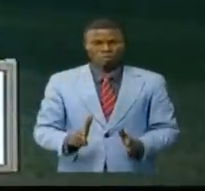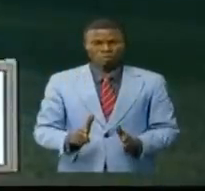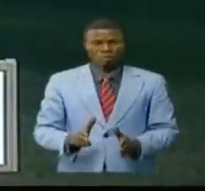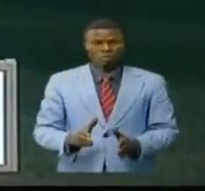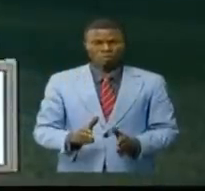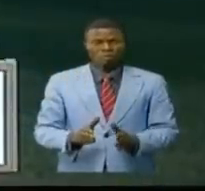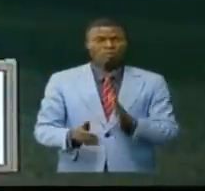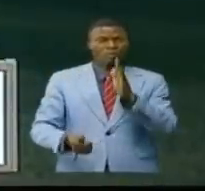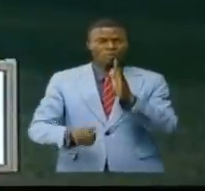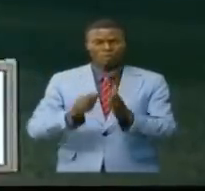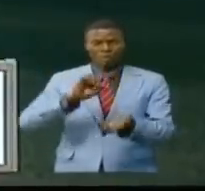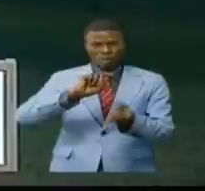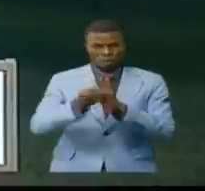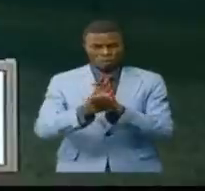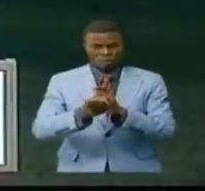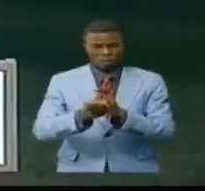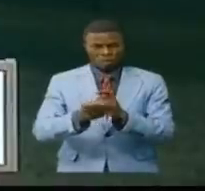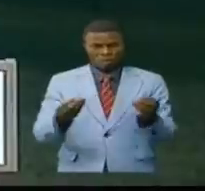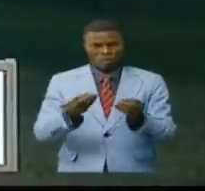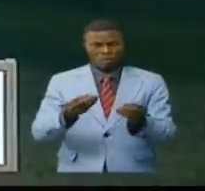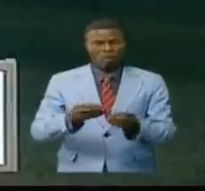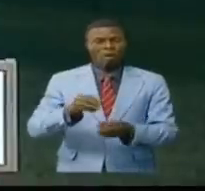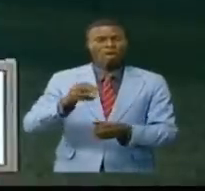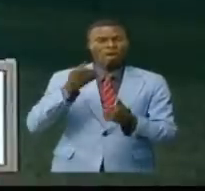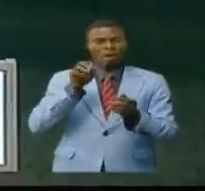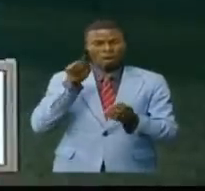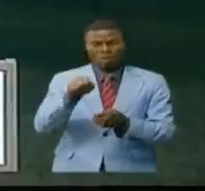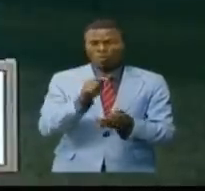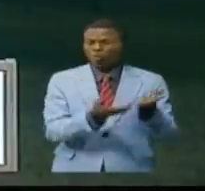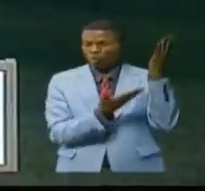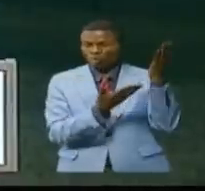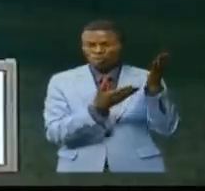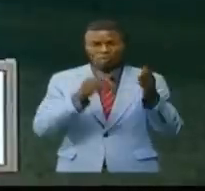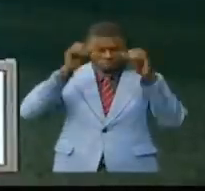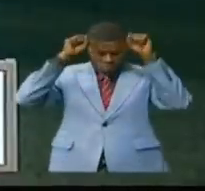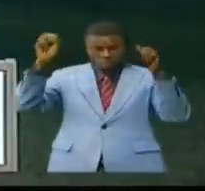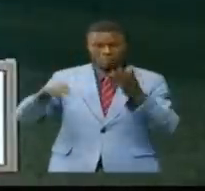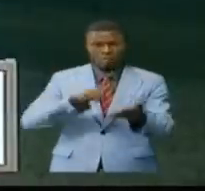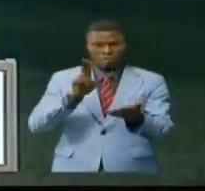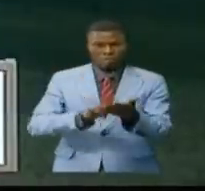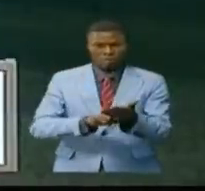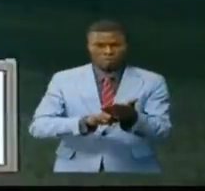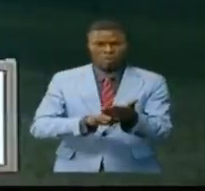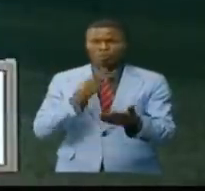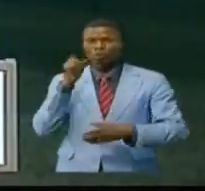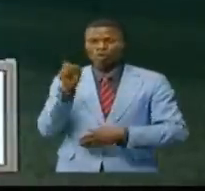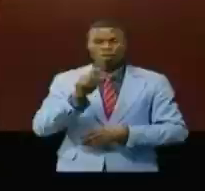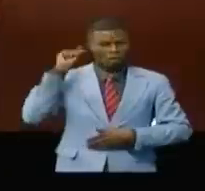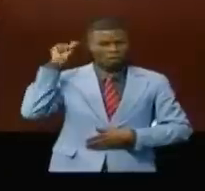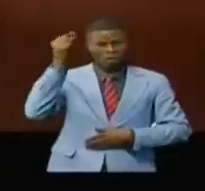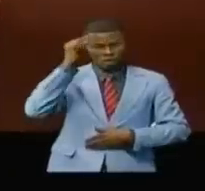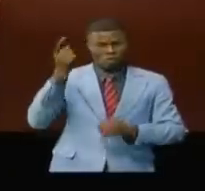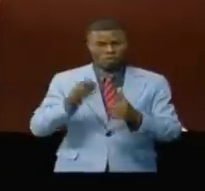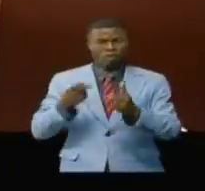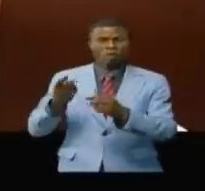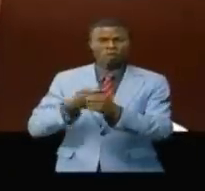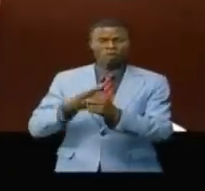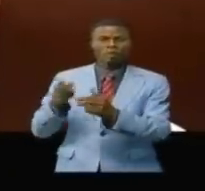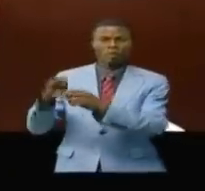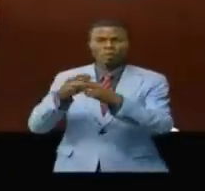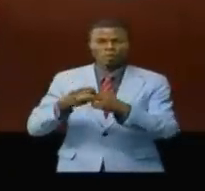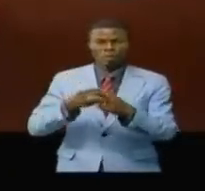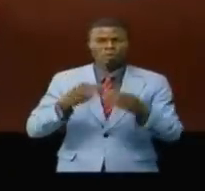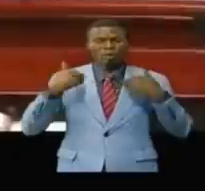est élaboré en fonction des priorités que le Président de la République a assignées au gouvernement, notamment la sécurité,